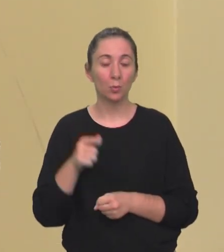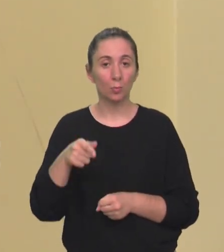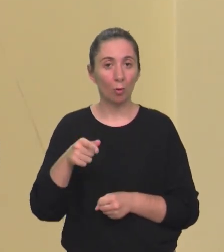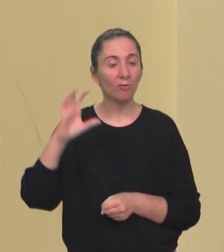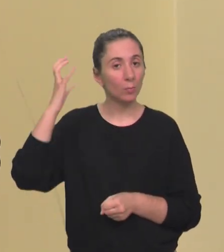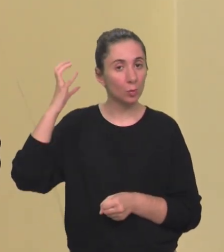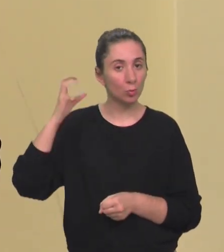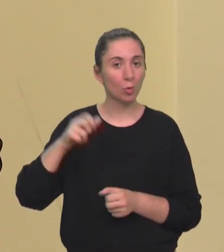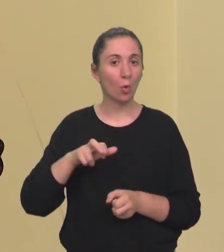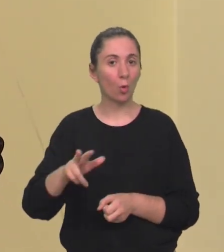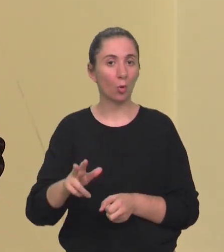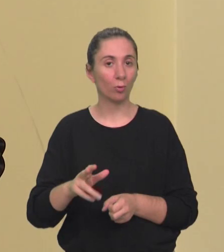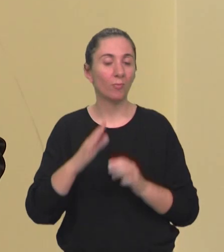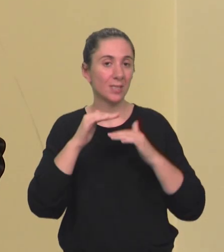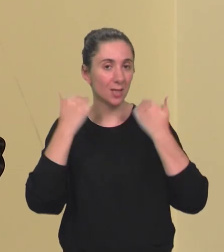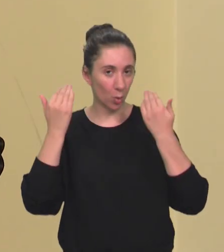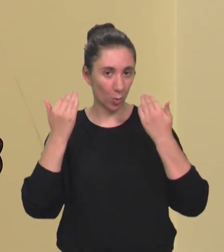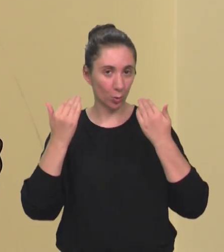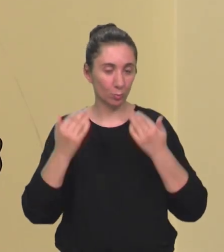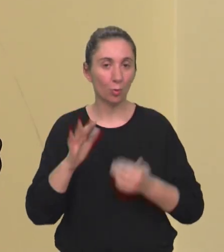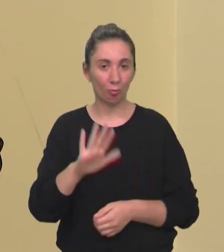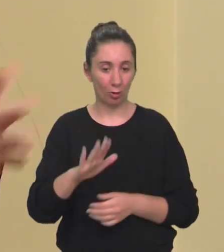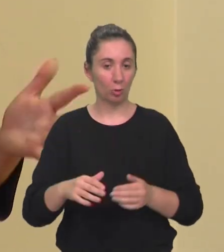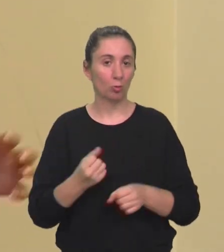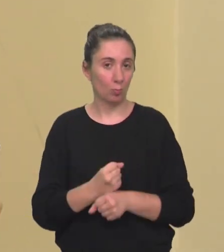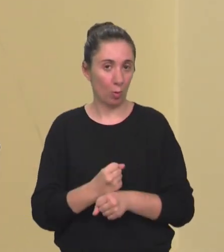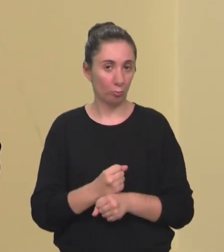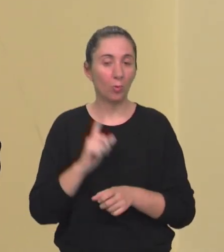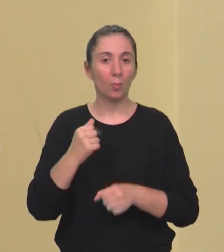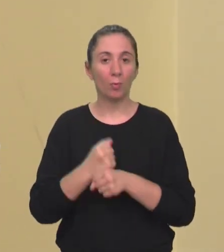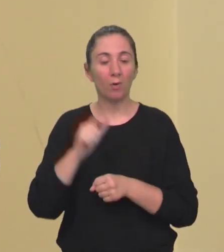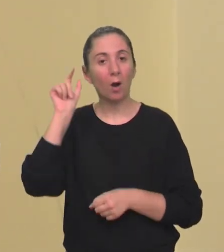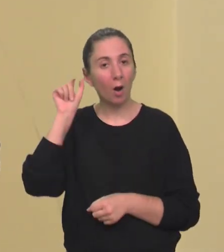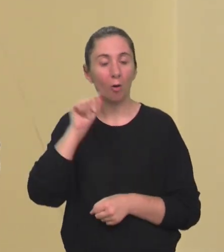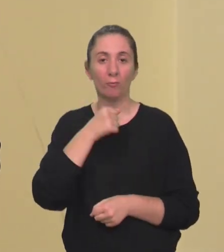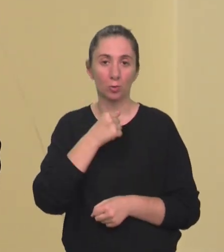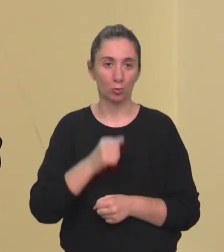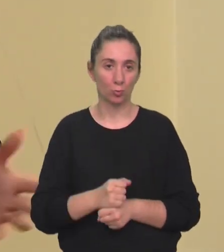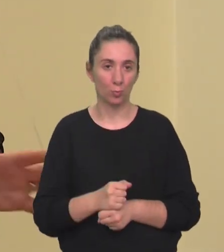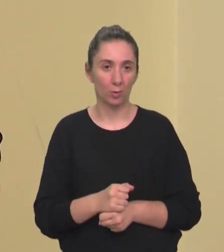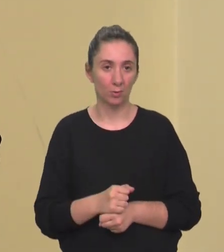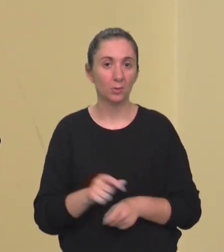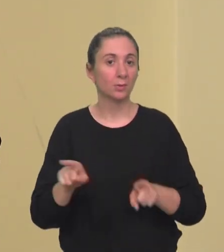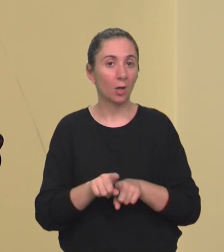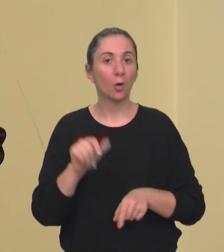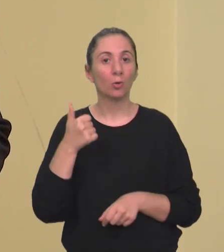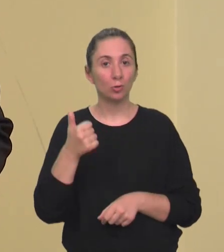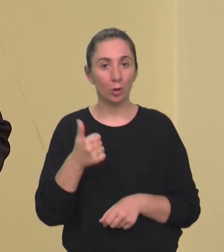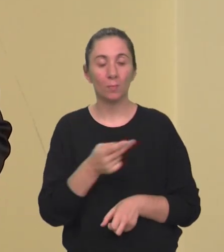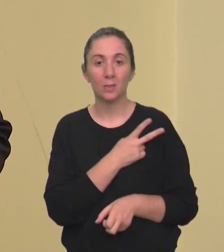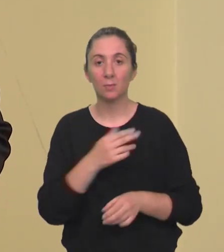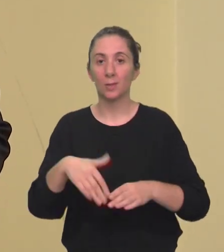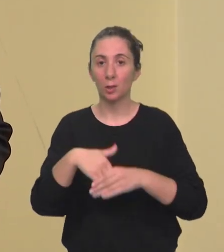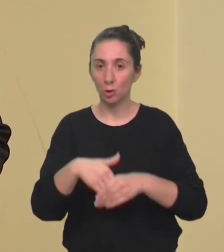ovim suncem hodaju sa osmijehom uz vašu potporu, uz potporu Karlovačke županije. Tako da još jednom